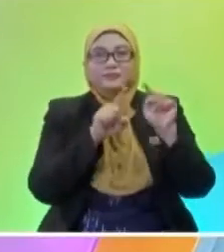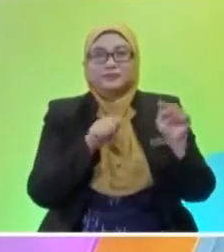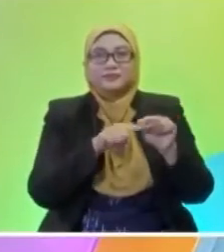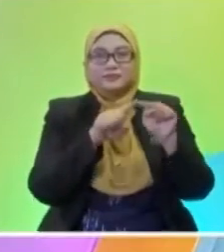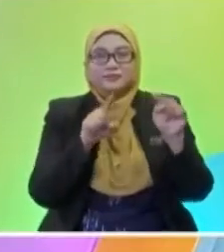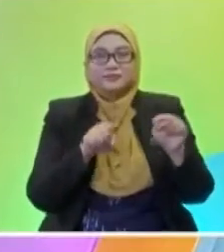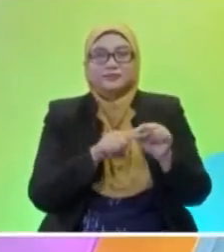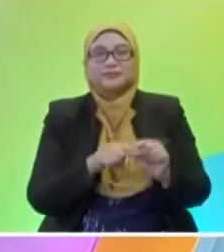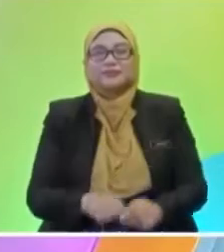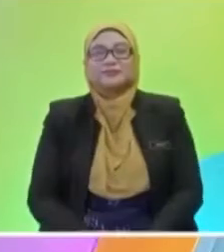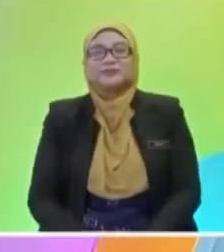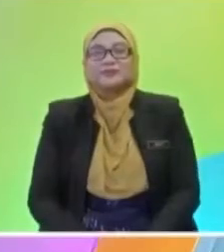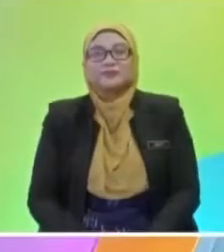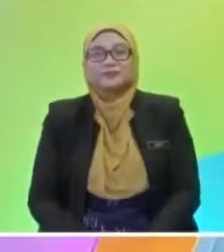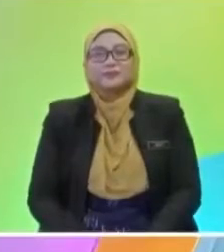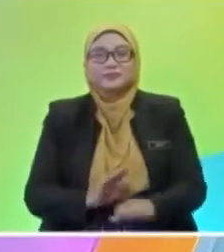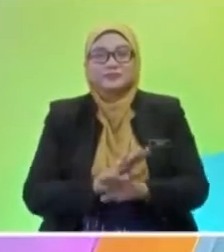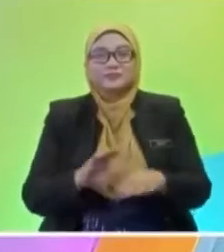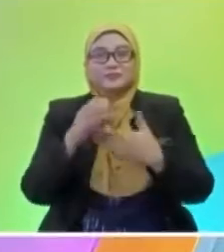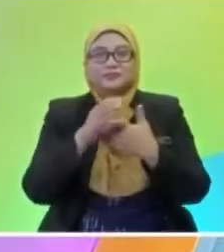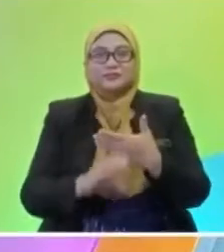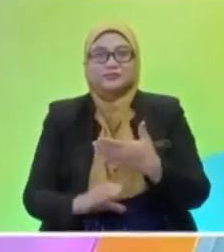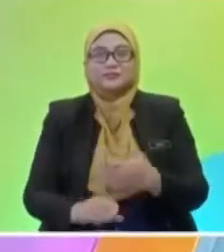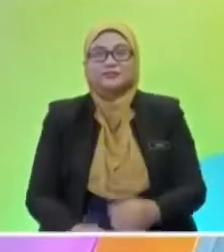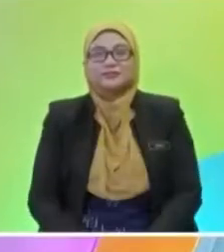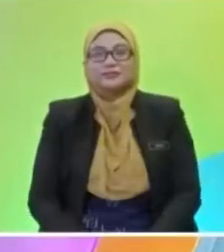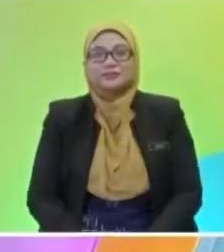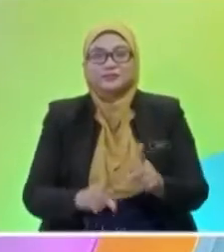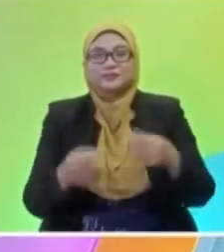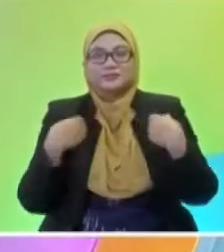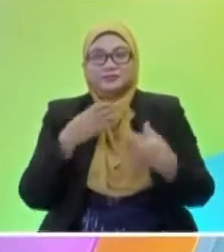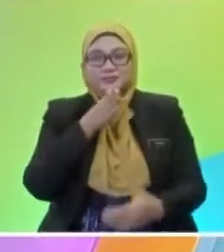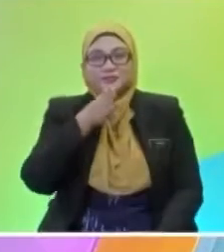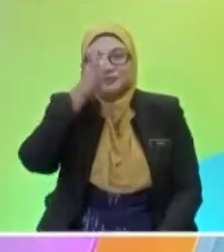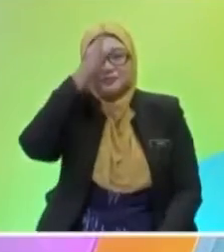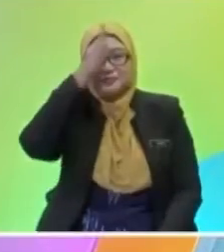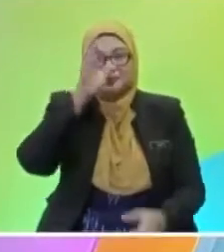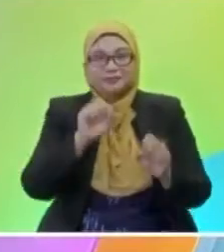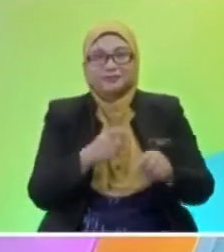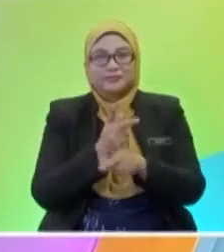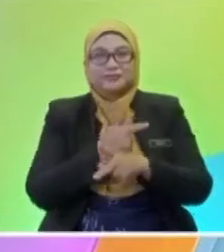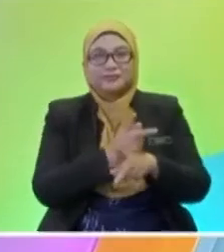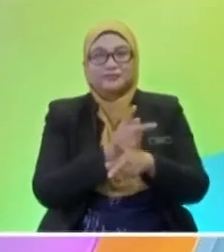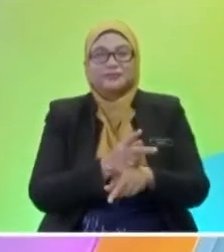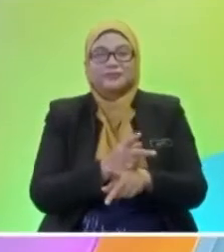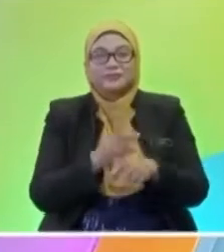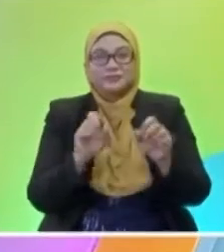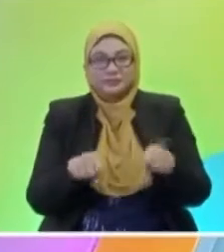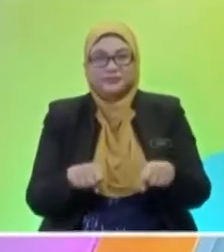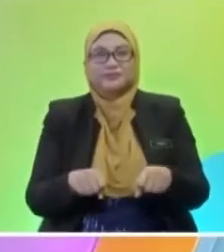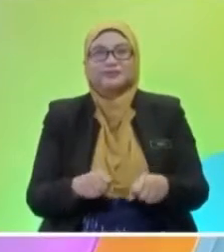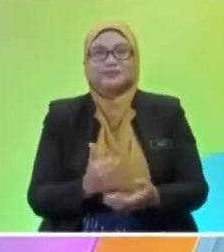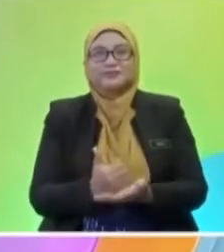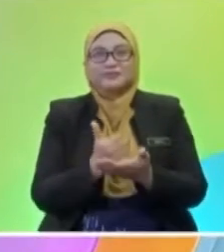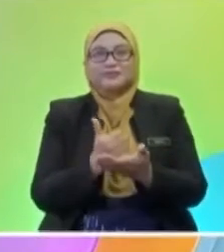jangan sampai cedera. Tercedera. Kalau ada ibu bapa yang boleh kawal, boleh juga. Kan? Betul. Okey, jadi kita akan